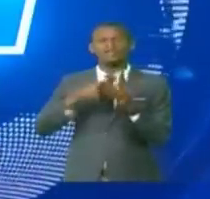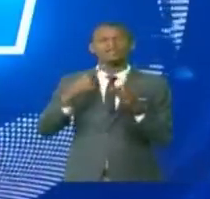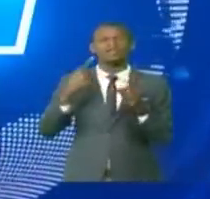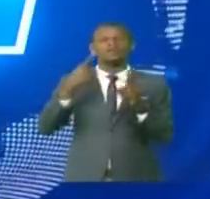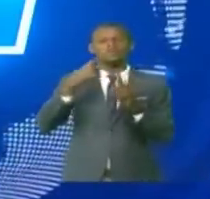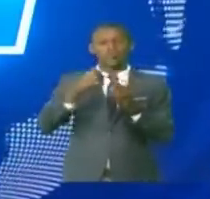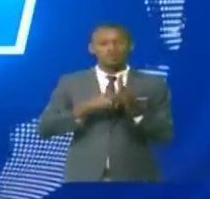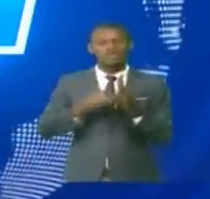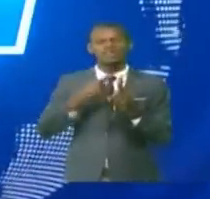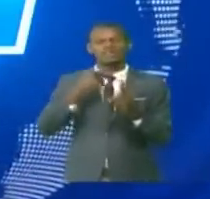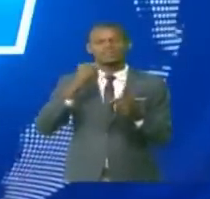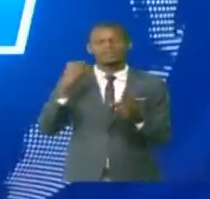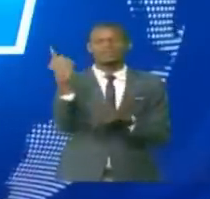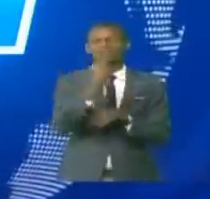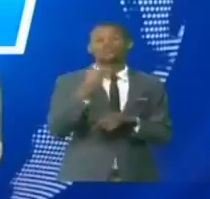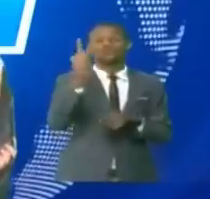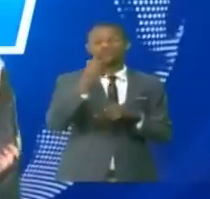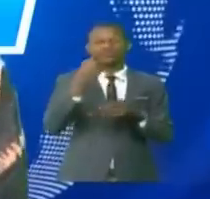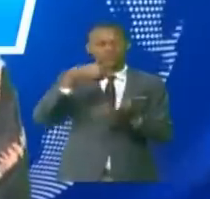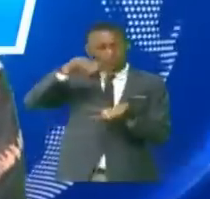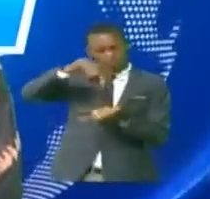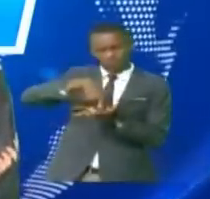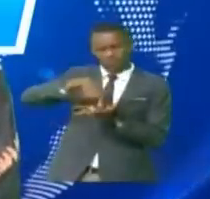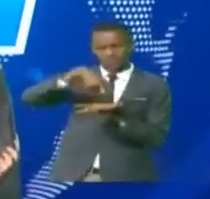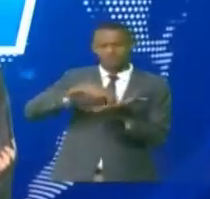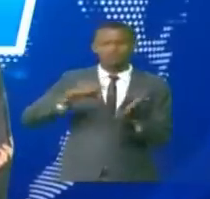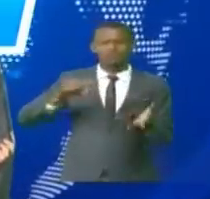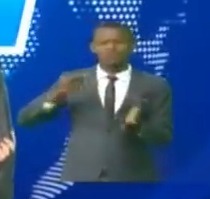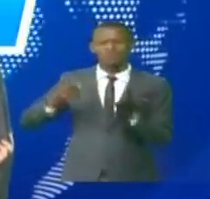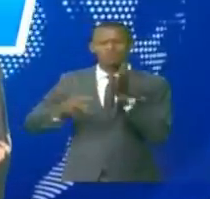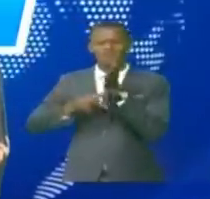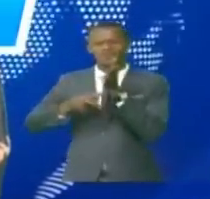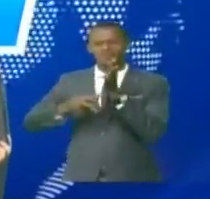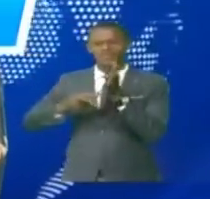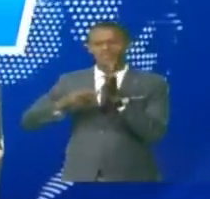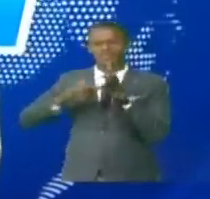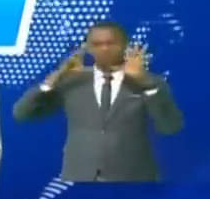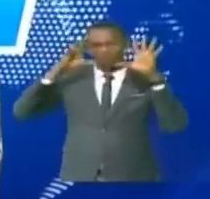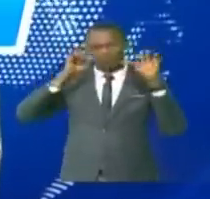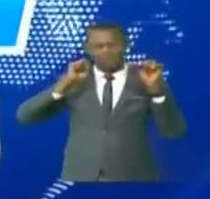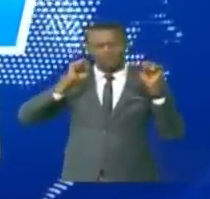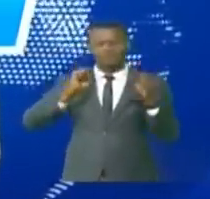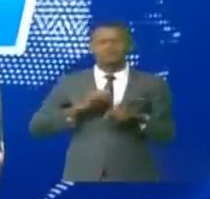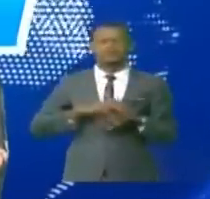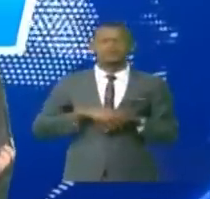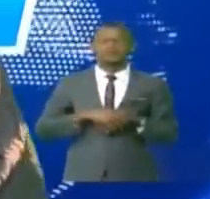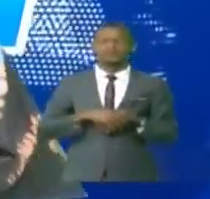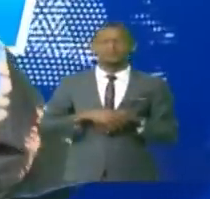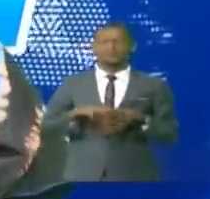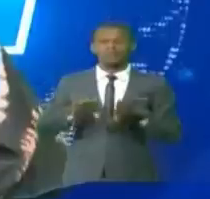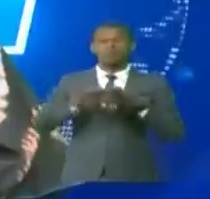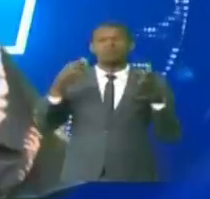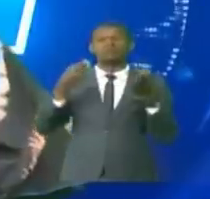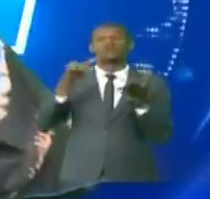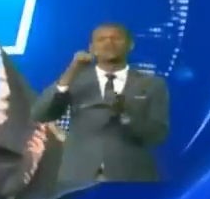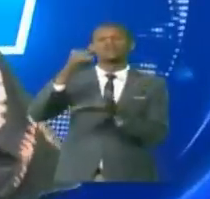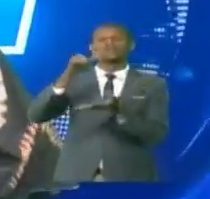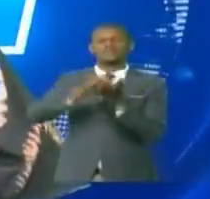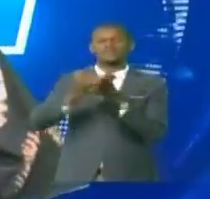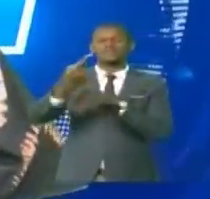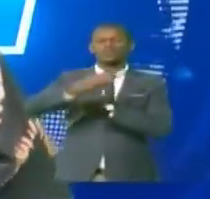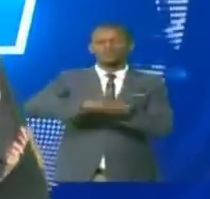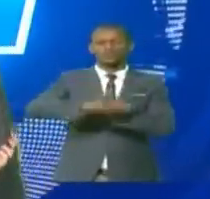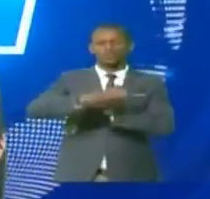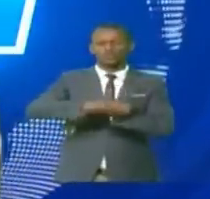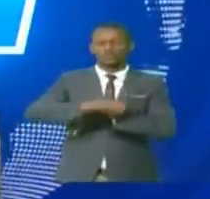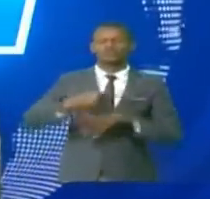C'est le premier vice-président de l'Église du Christ au Congo, révérend Dr Matesso, qui a donné le go à cette activité.